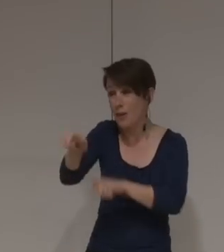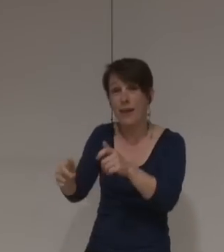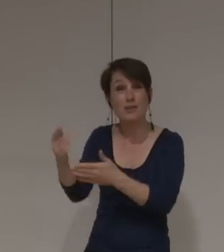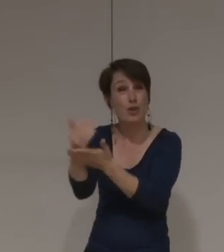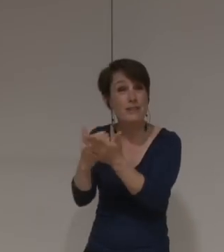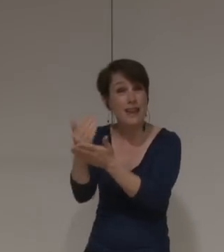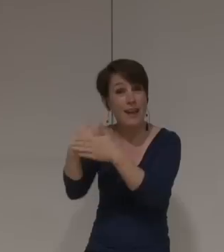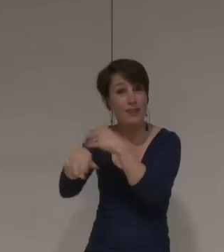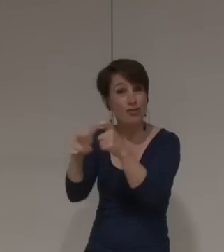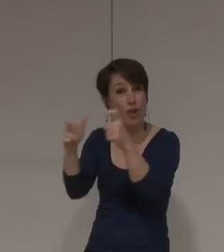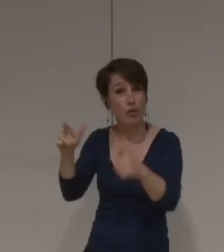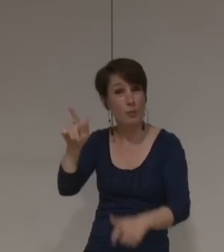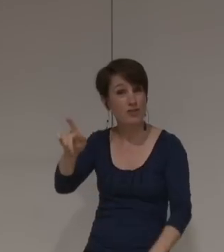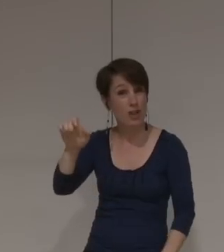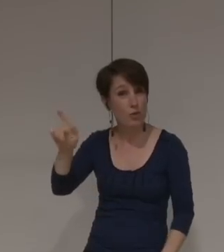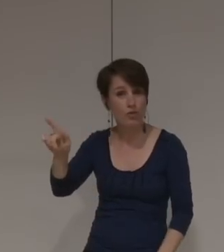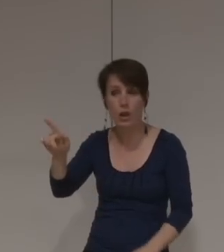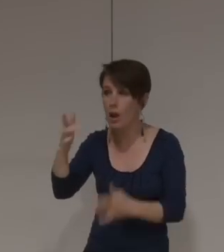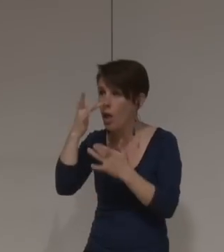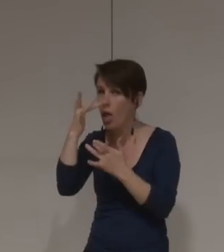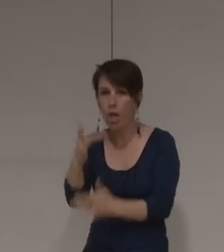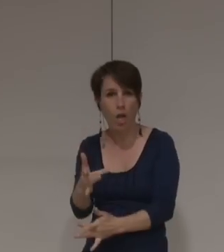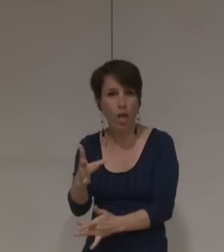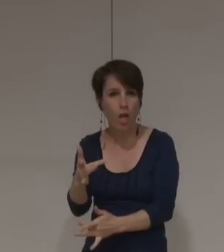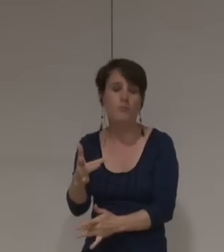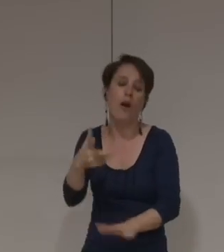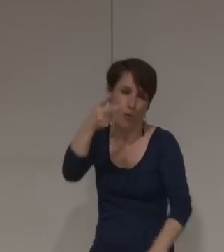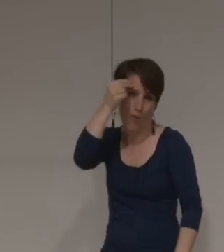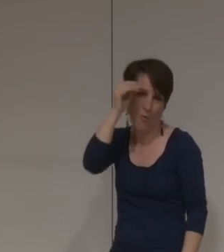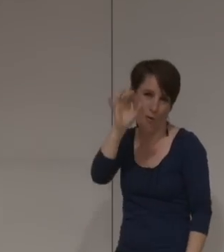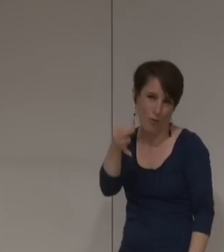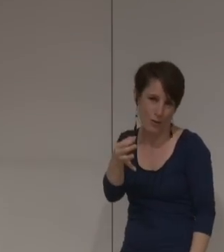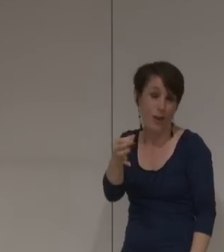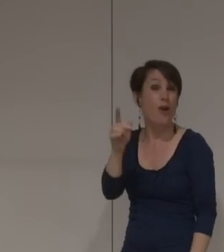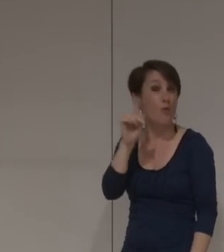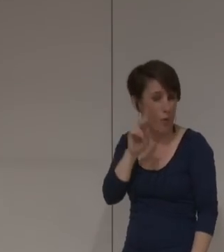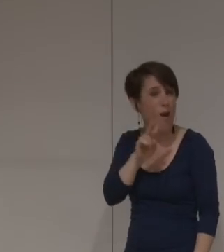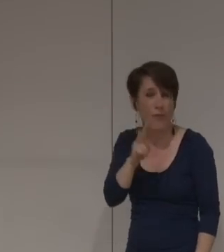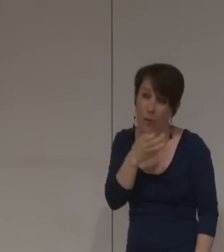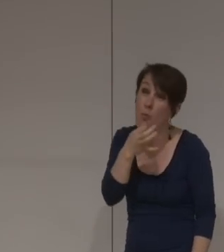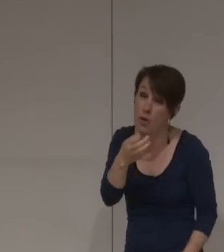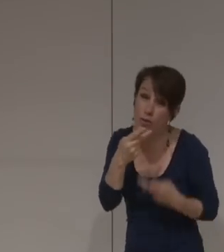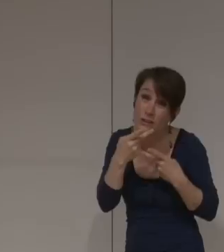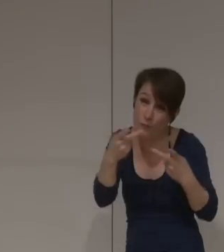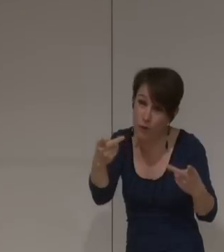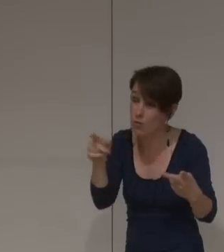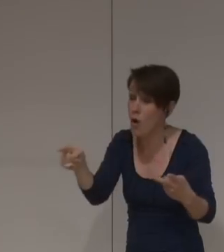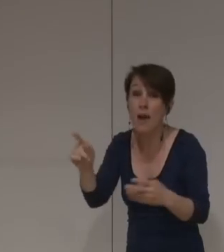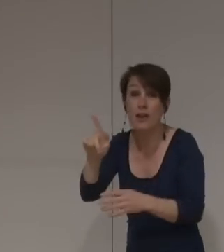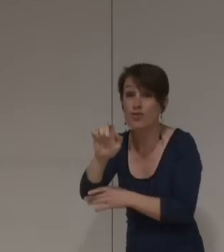GEG car il faut redire et souligner combien leur offre étai de haute